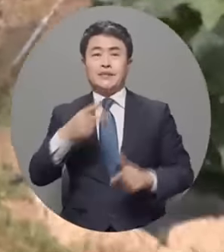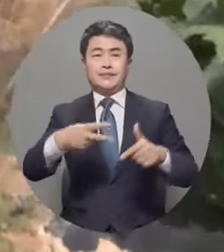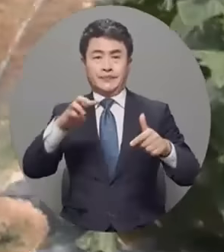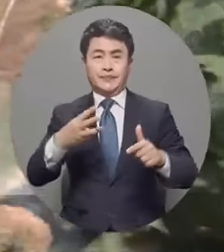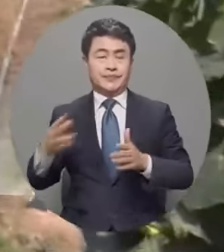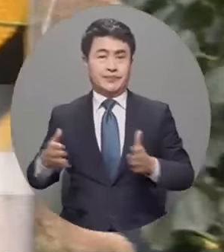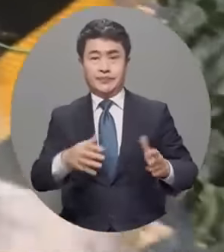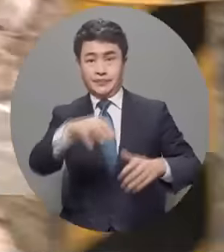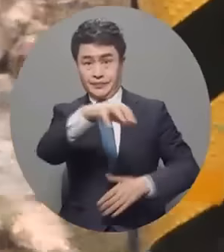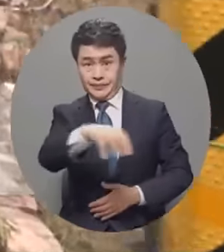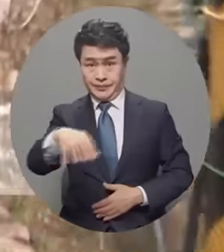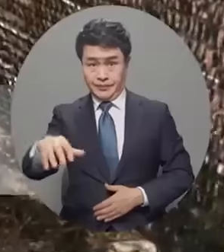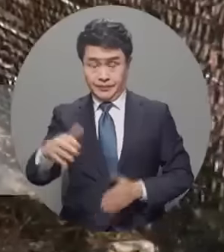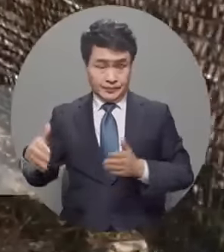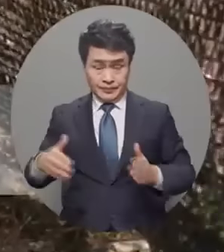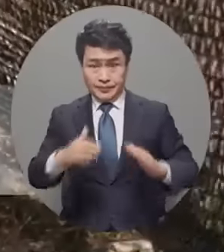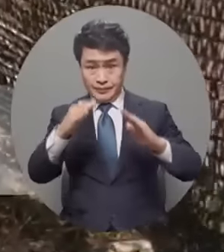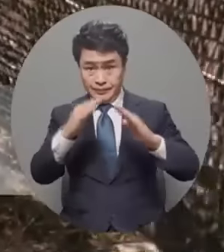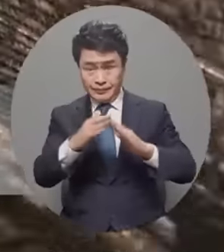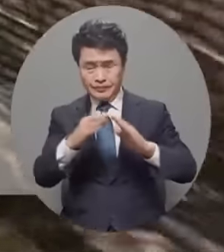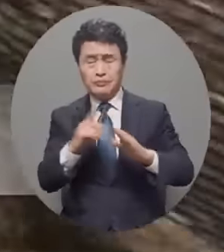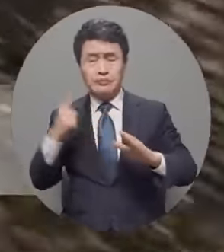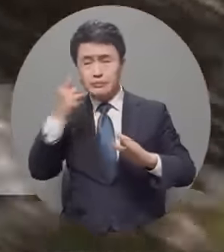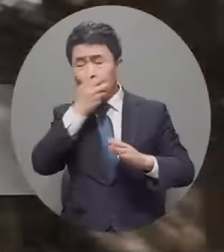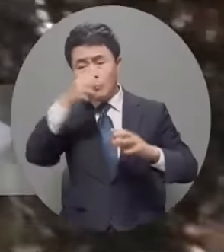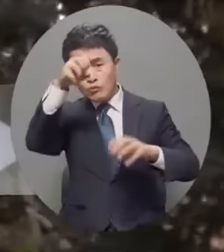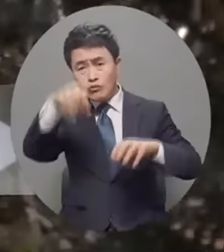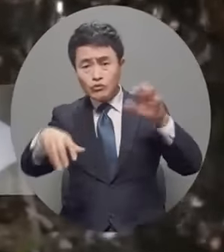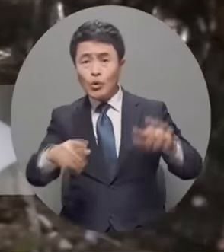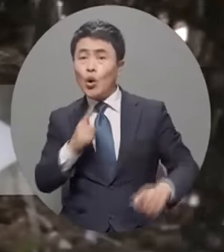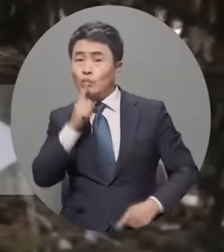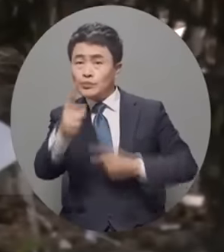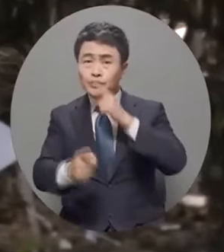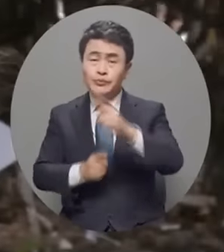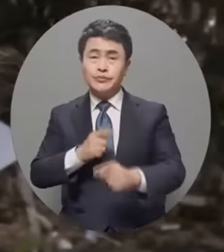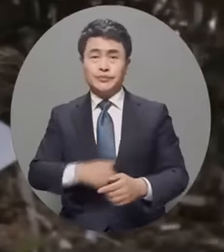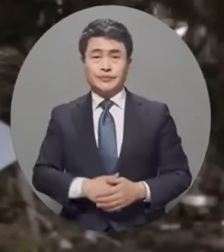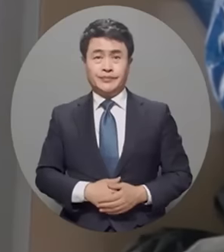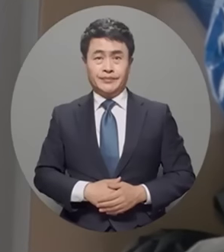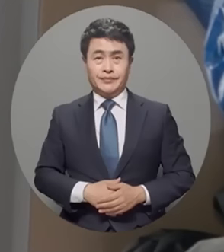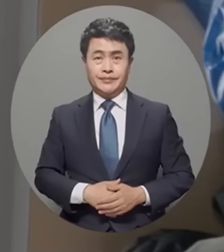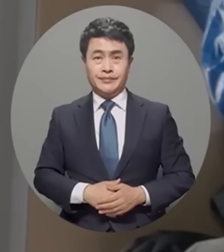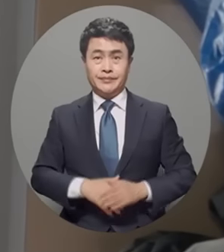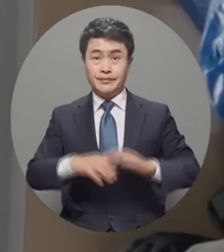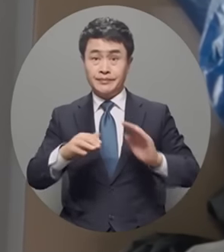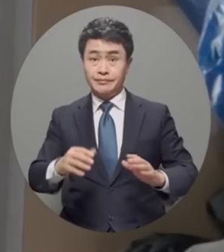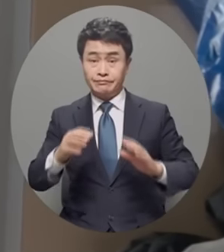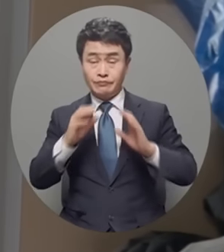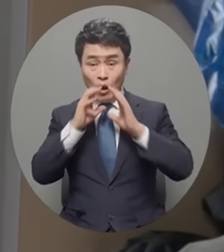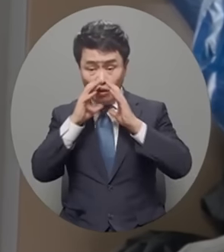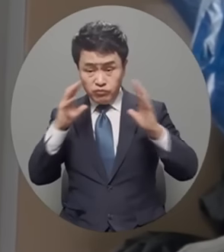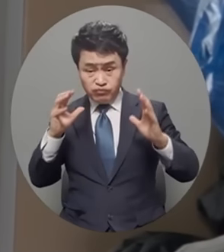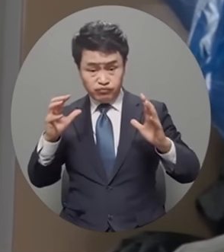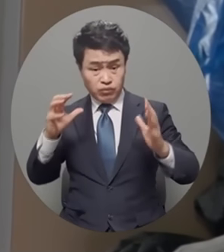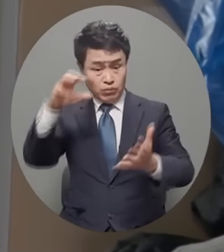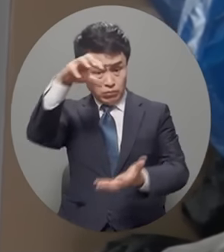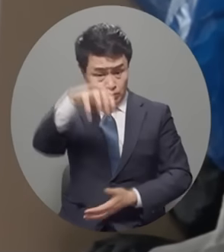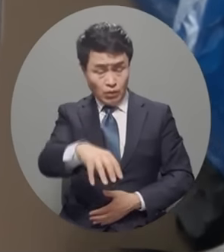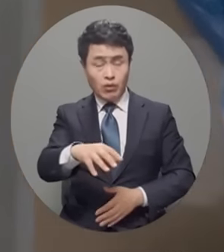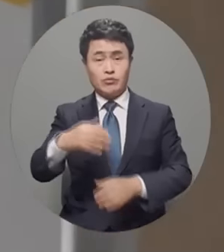경기 지역에선 도로와 주택가에 오물풍선이 떨어졌다는 신고도 잇따랐습니다. 풍선이 떨어진 현장입니다.